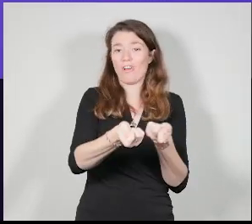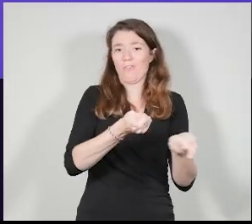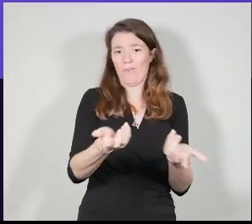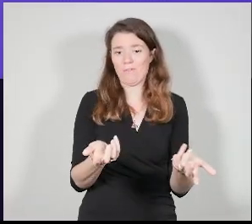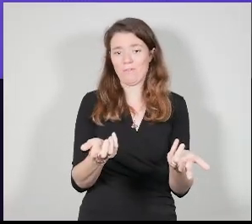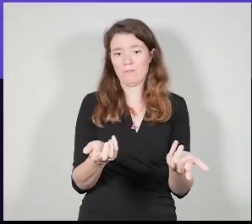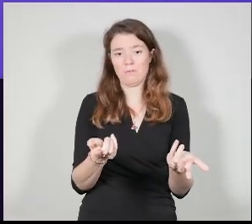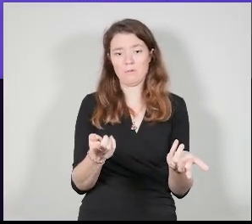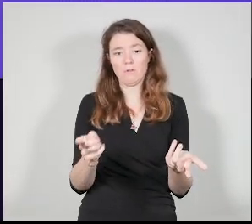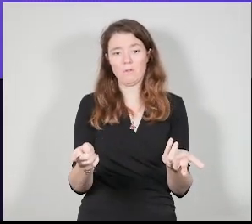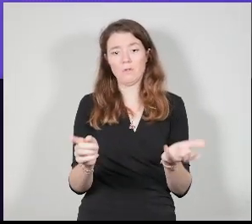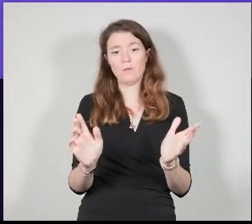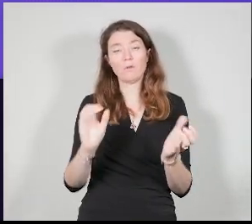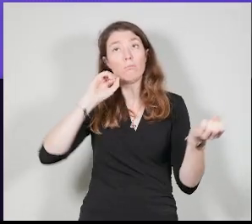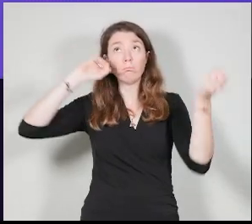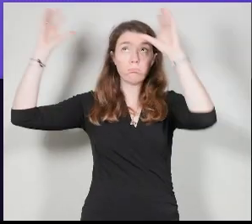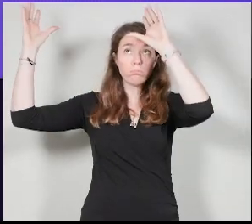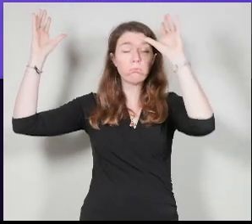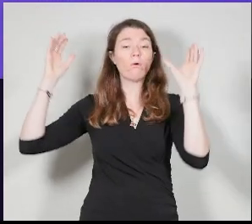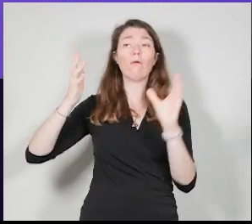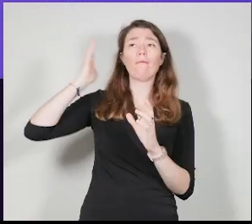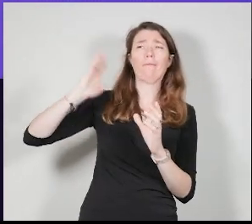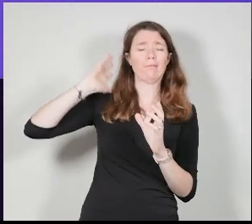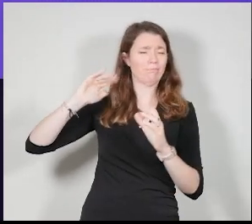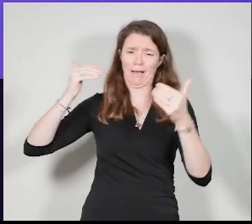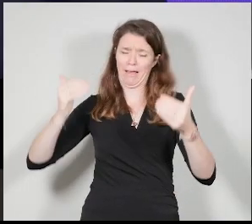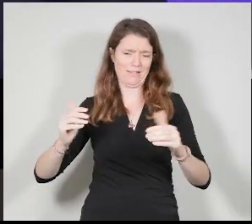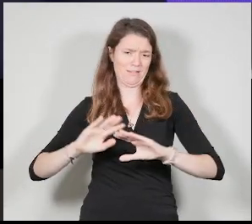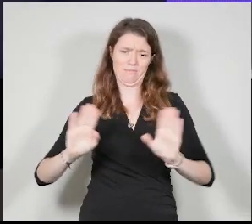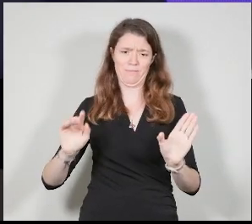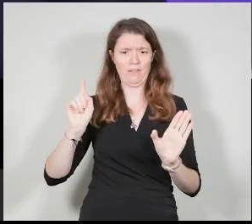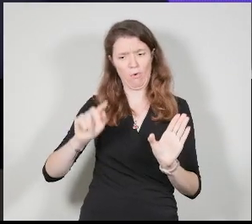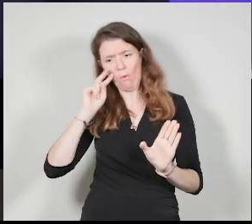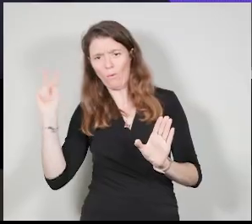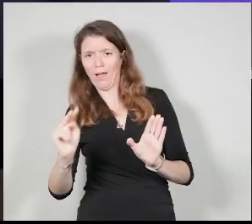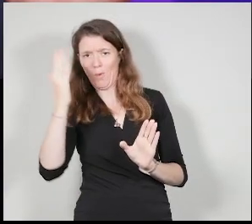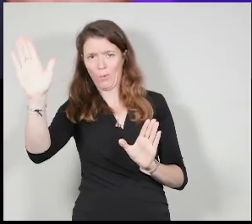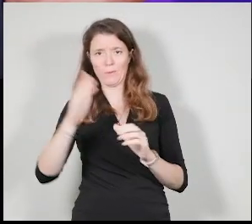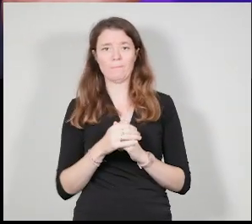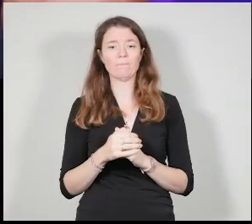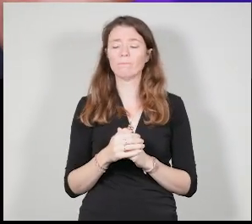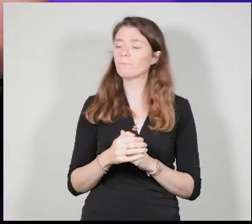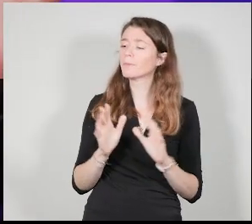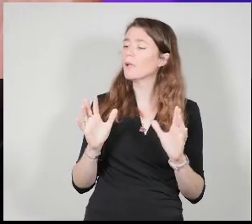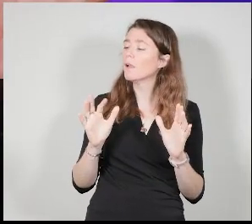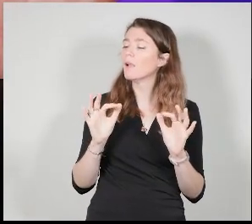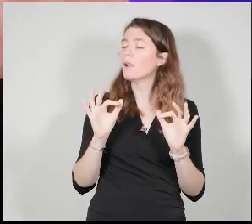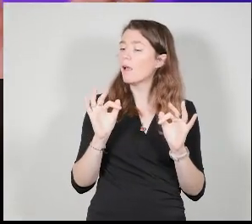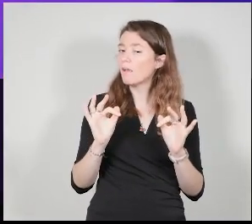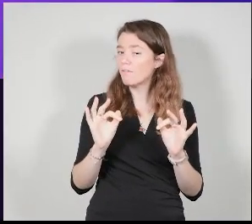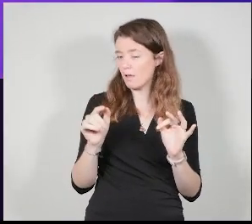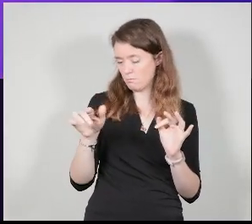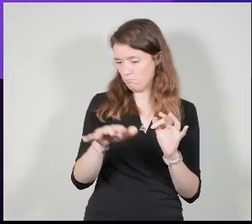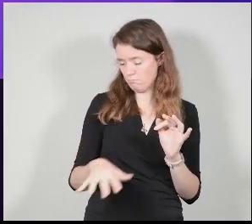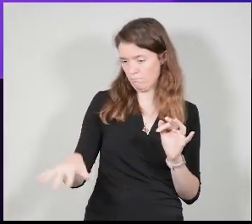le sorte de la représentation ancillaire qui continue malgré tout à avoir. Dans la géographie un peu de ce capacitaire,